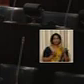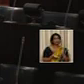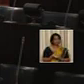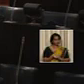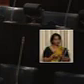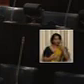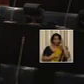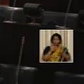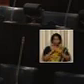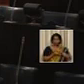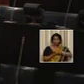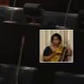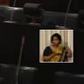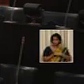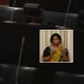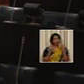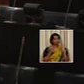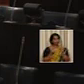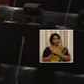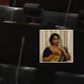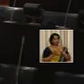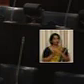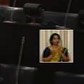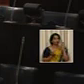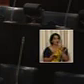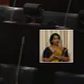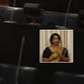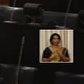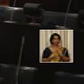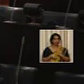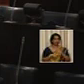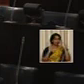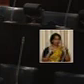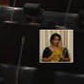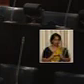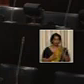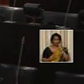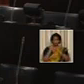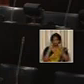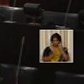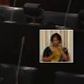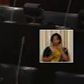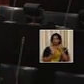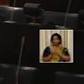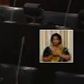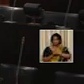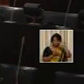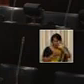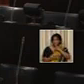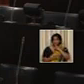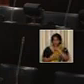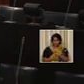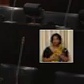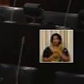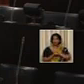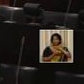මොකද මිනිසුන්ගේ යෑමේ ඊමේ නිදහස ගුවන් තොටුපළ හරහා සීමා කරන්න අපිට තියෙන ඉඩ අඩුයි. කවුරු හරි විසිට් වීසා එකක් අරගෙන සංචාරයකට යනවායි කියලා කිව්වහම